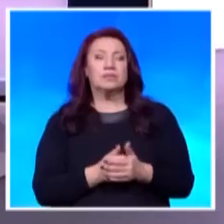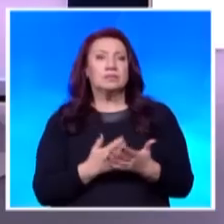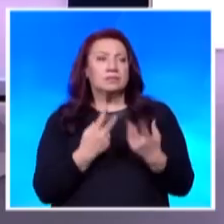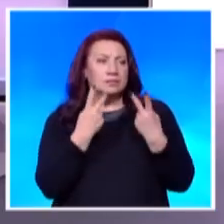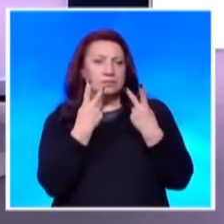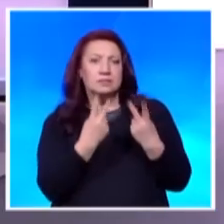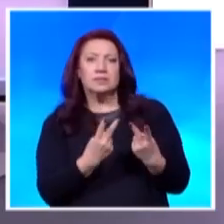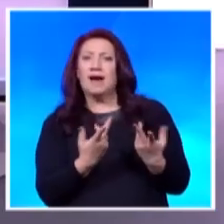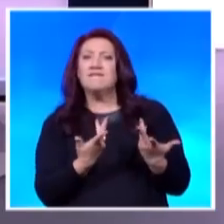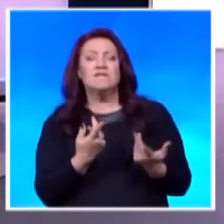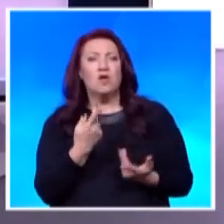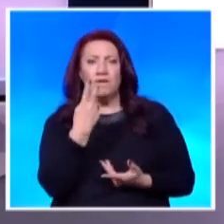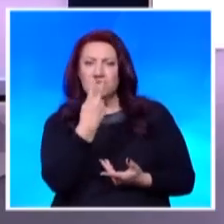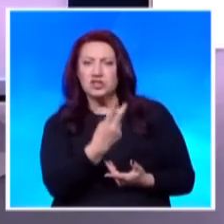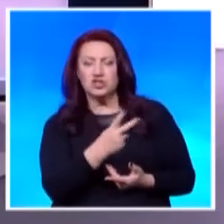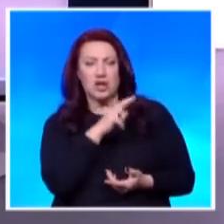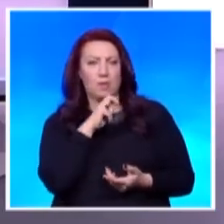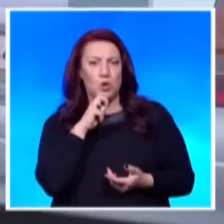констатациите на МВР.